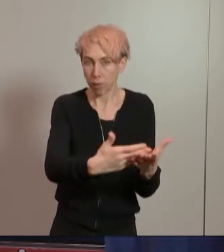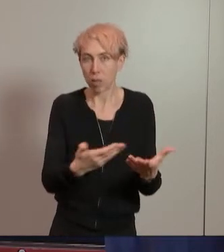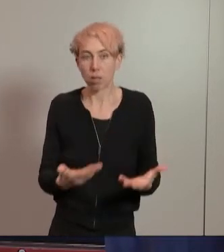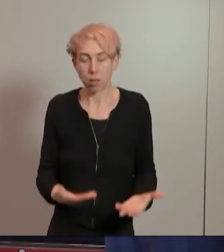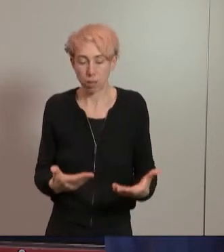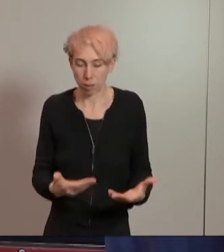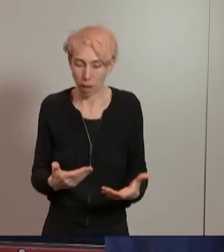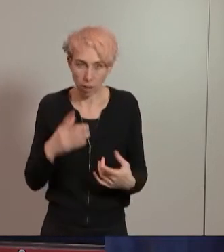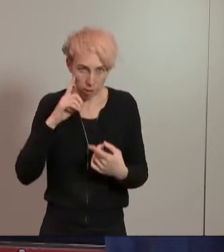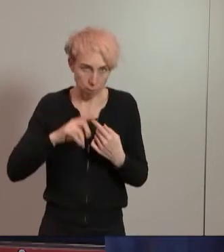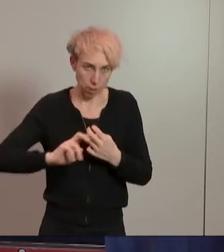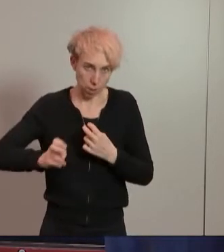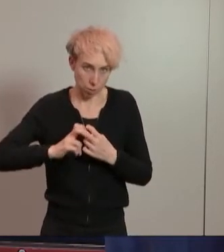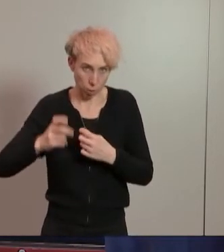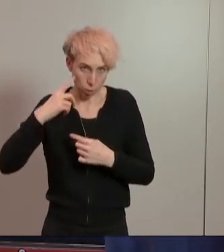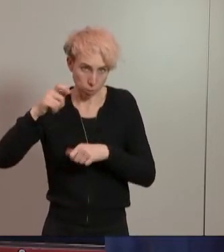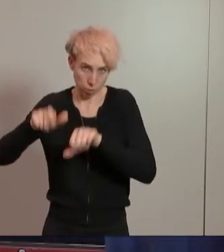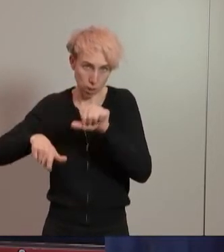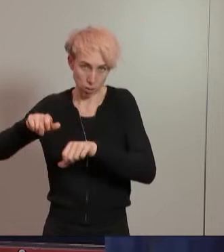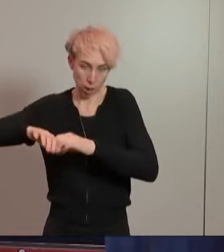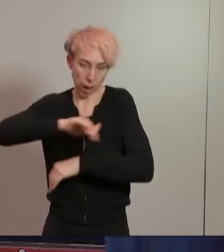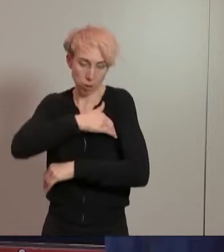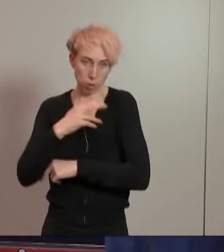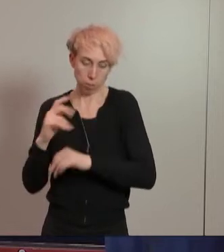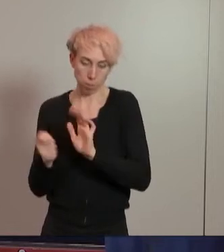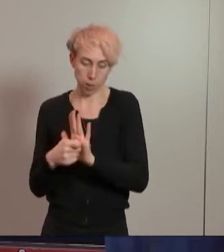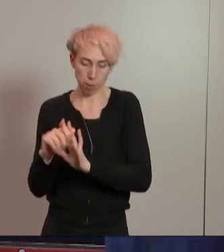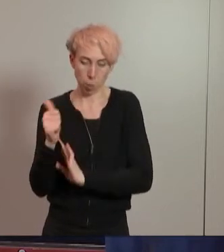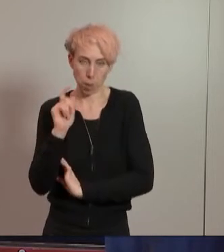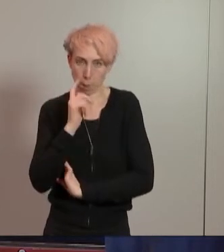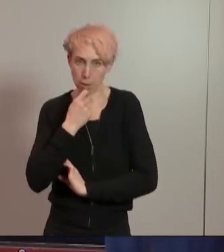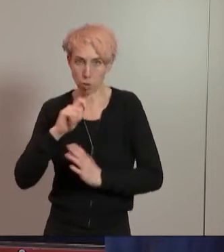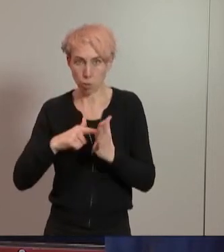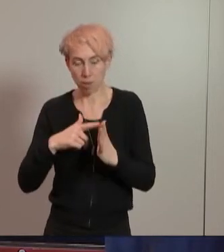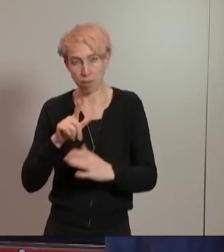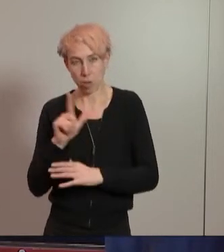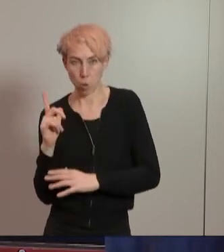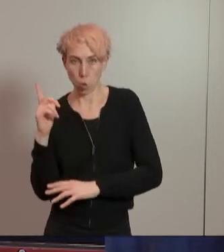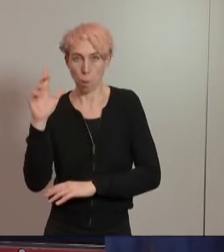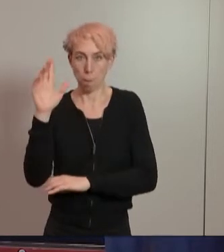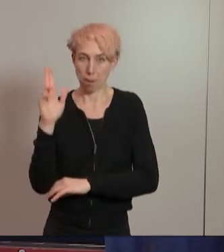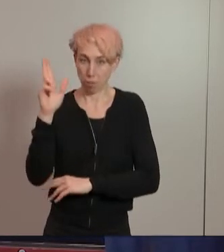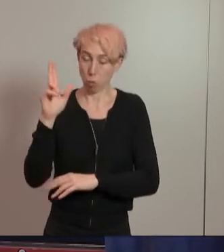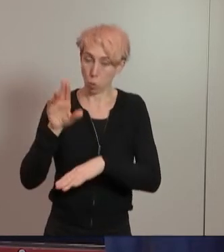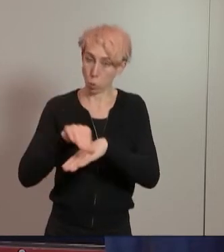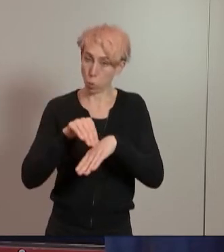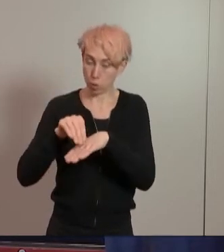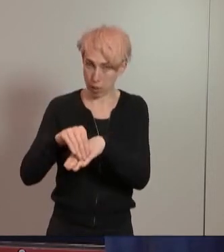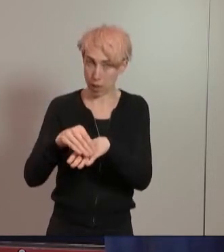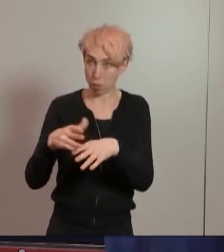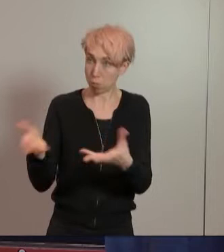aux déplacements effectués par les agents concernés à compter du 1er mars 2022. Le conseil municipal est invité à en